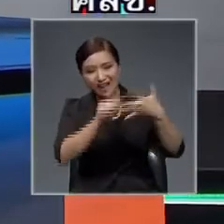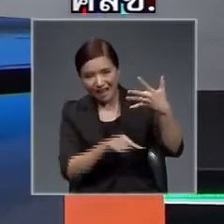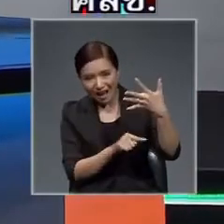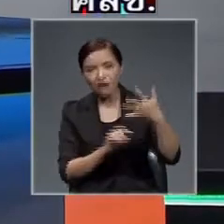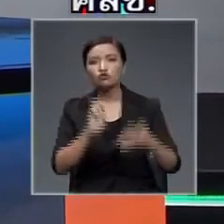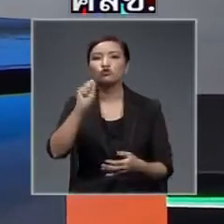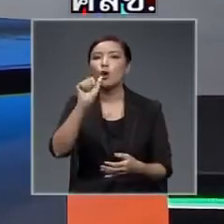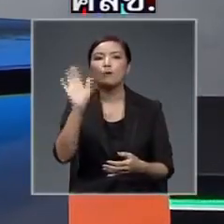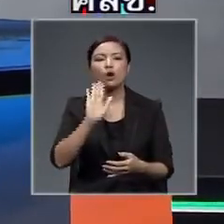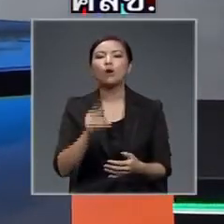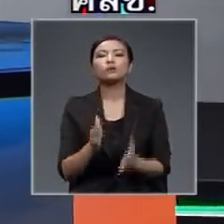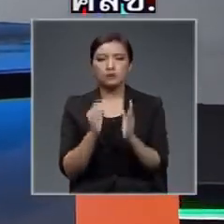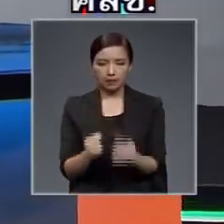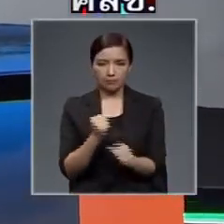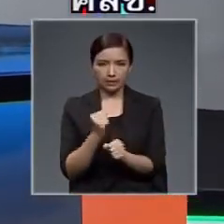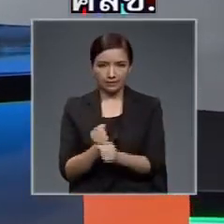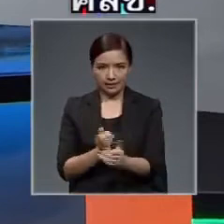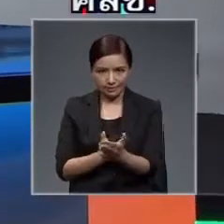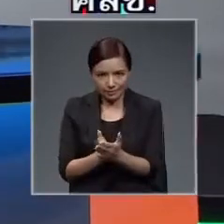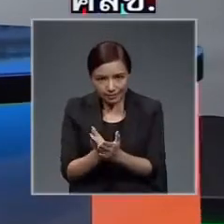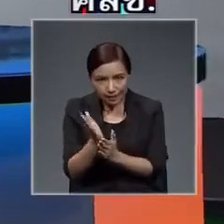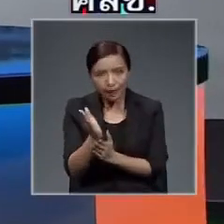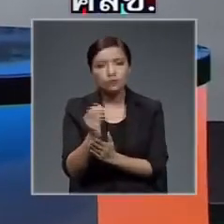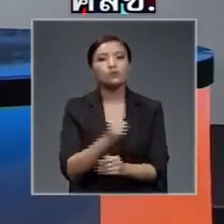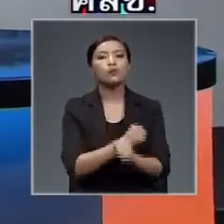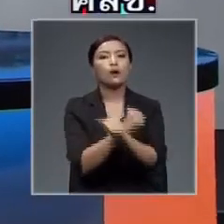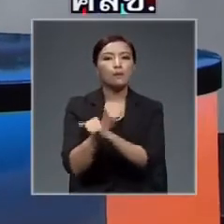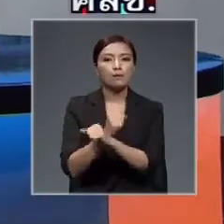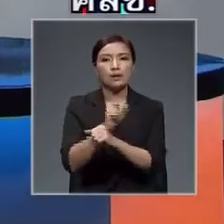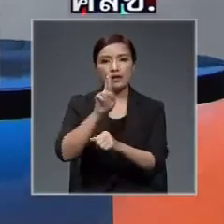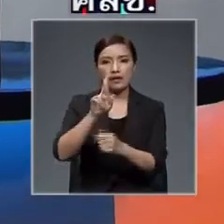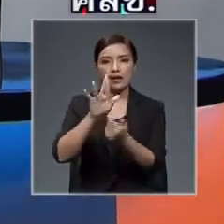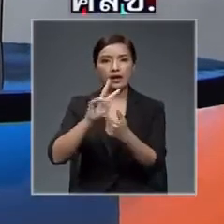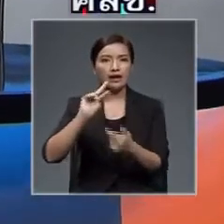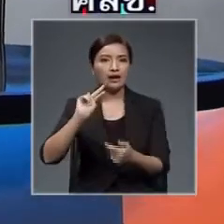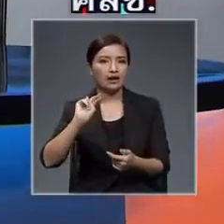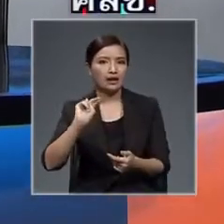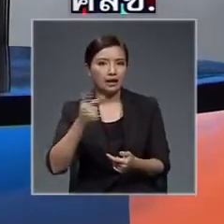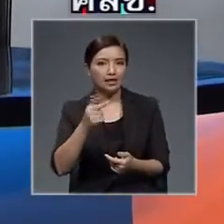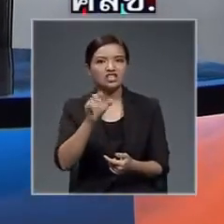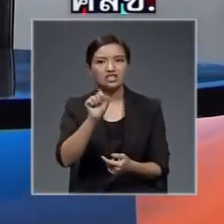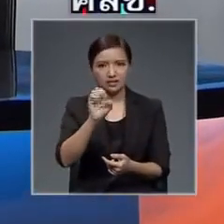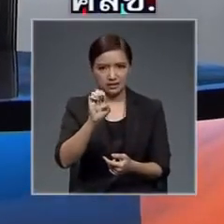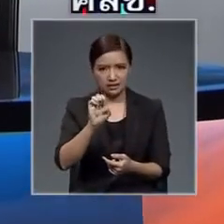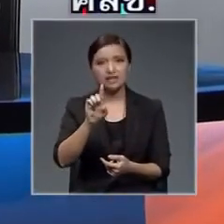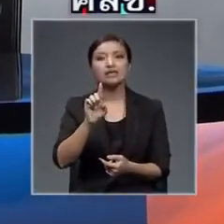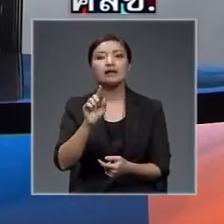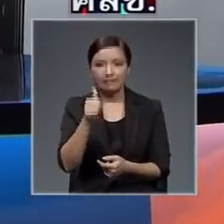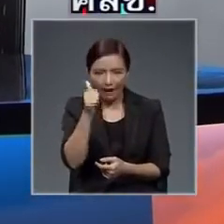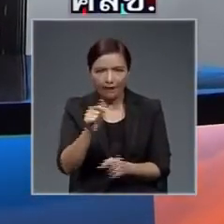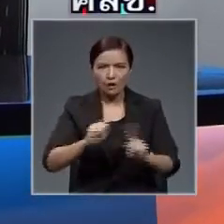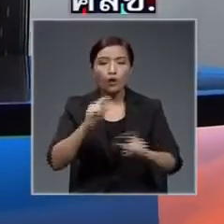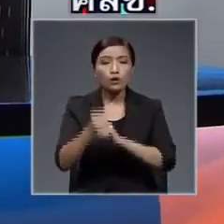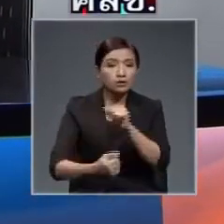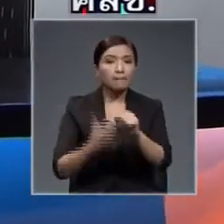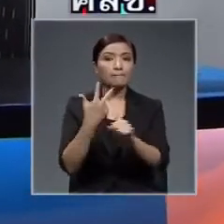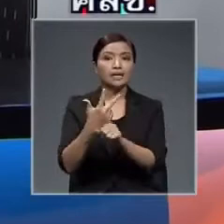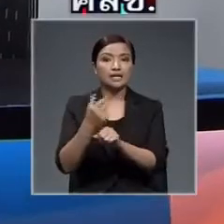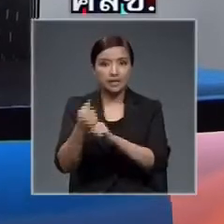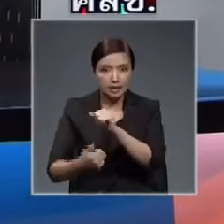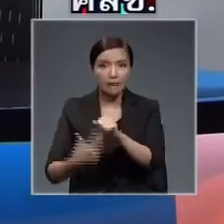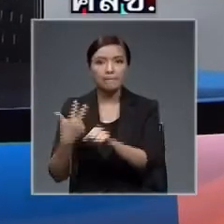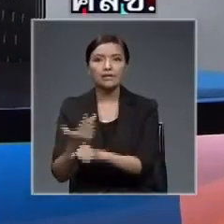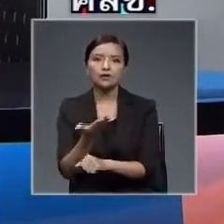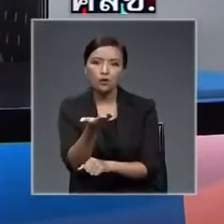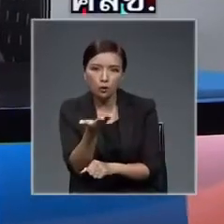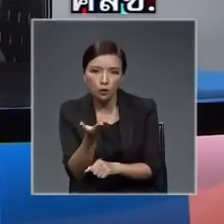าหน้าที่ความปลอดภัยด้านรังสีได้โดยอัตโนมัติแต่ทุกๆ3ปีต้องมาขอใบอนุญาตนะคะที่เรากำหนดไว้ว่าเป็น3ปี